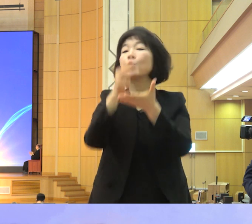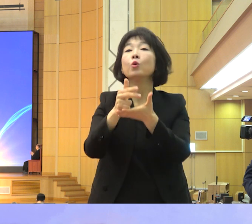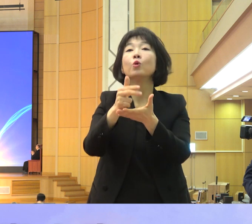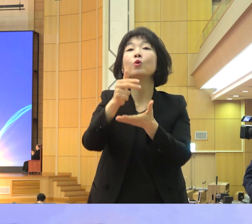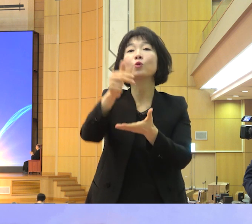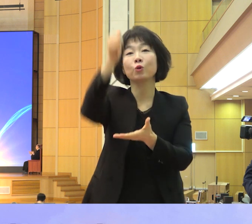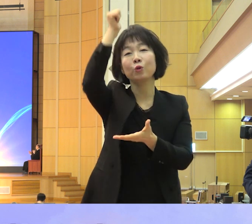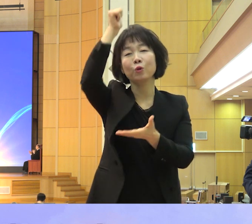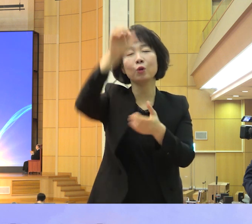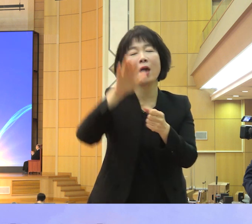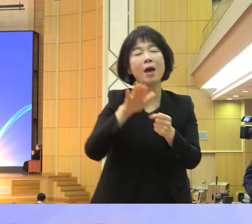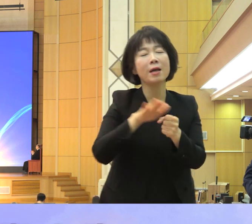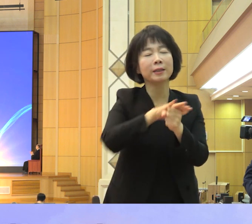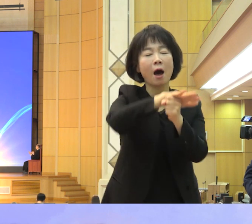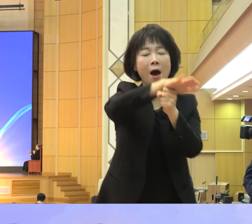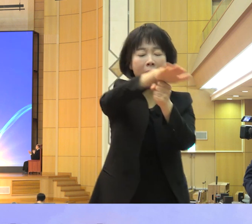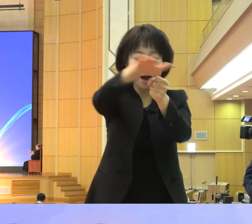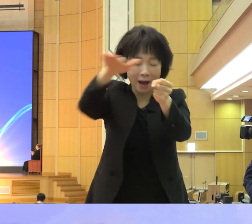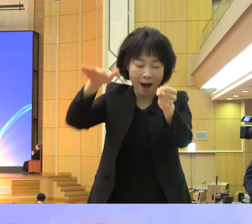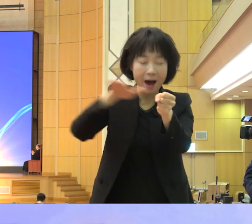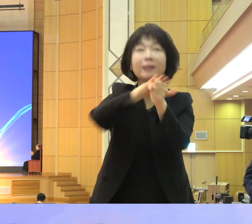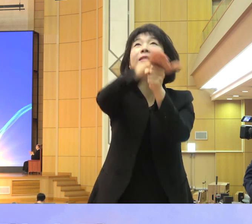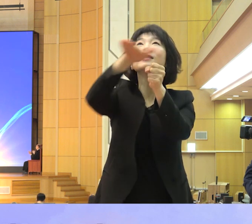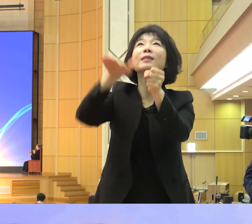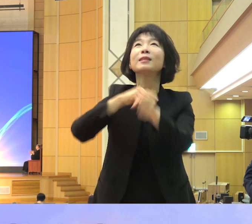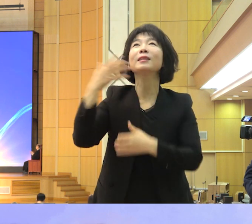구속하시니 구주의